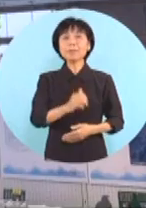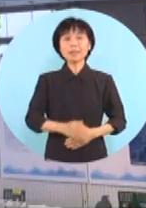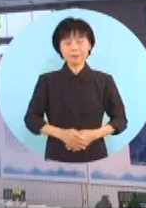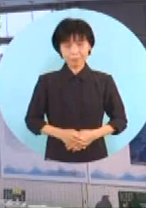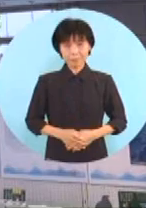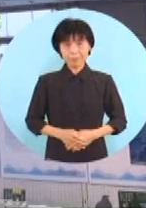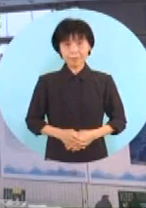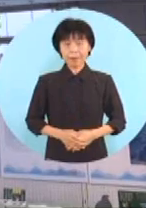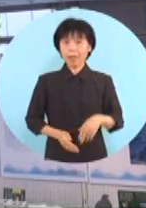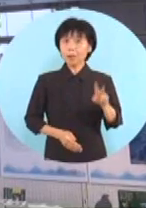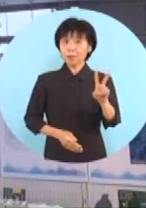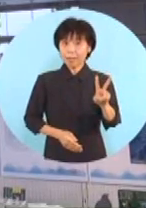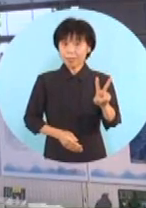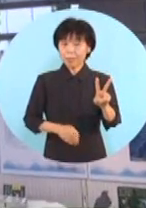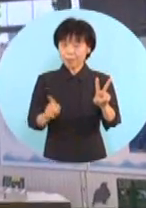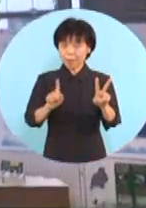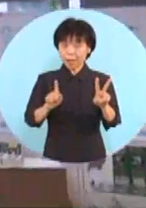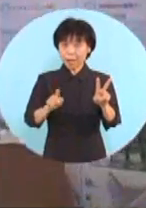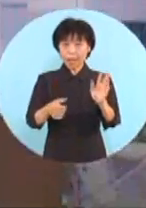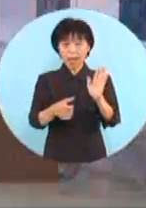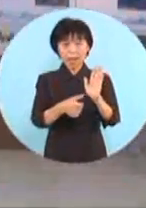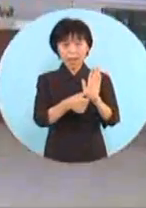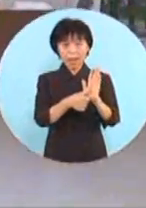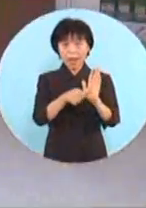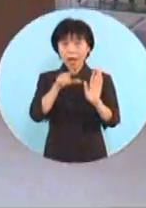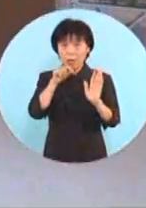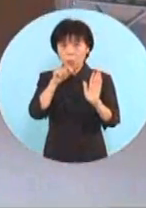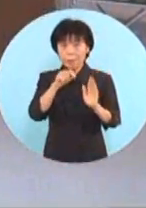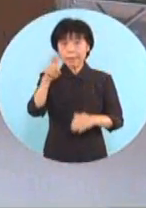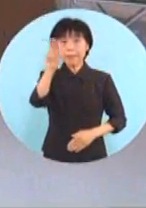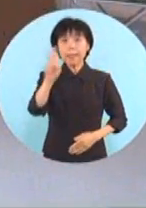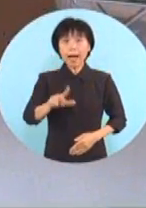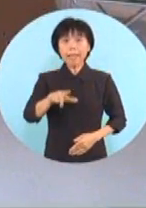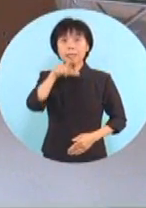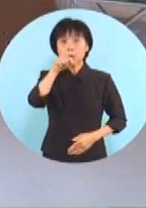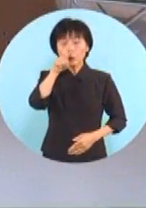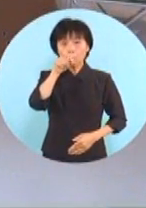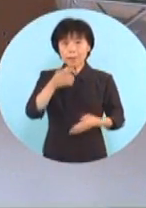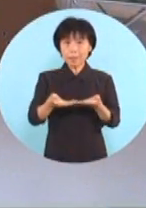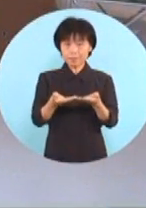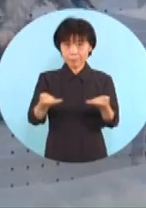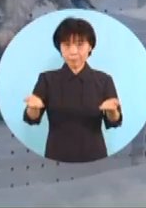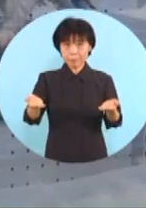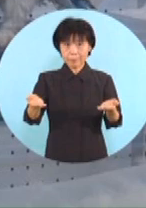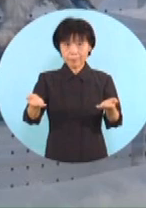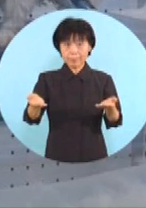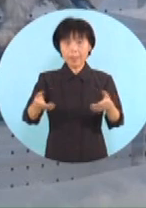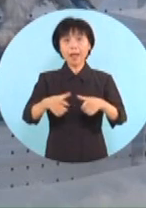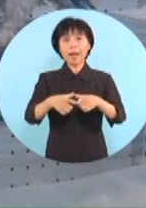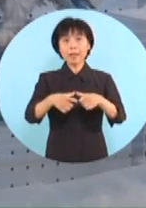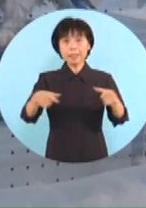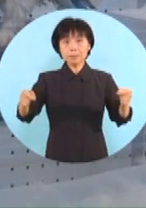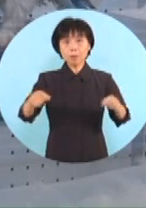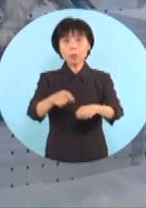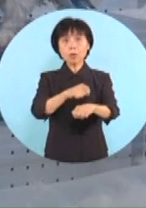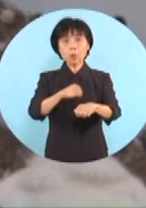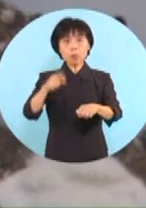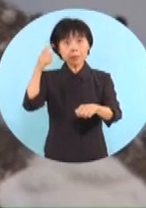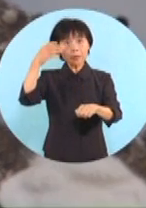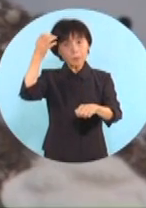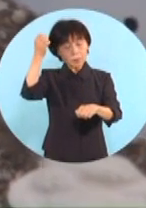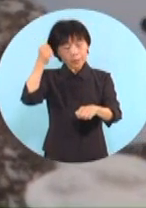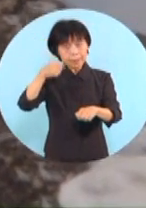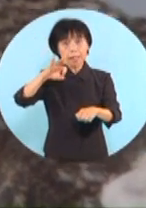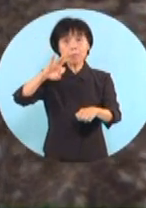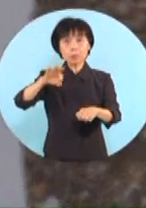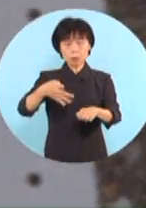。2つ目はライチョウ展です。日本の特別天然記念物に指定されていて絶滅が危惧されている